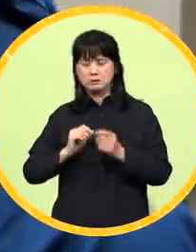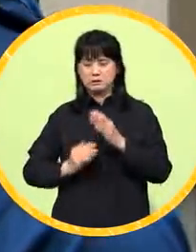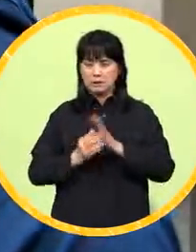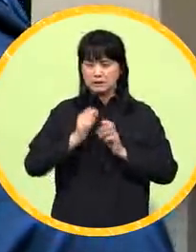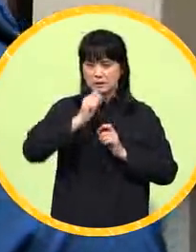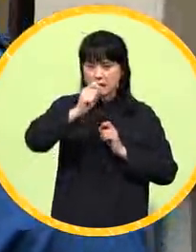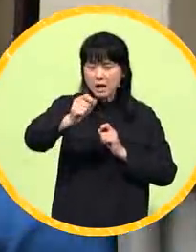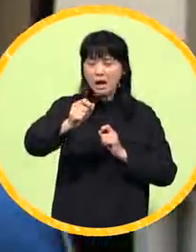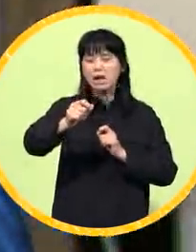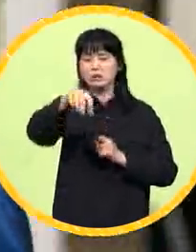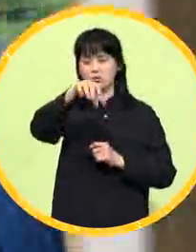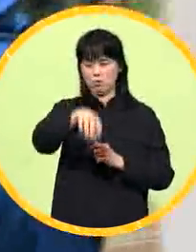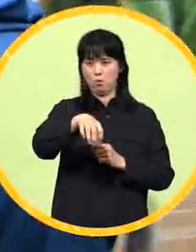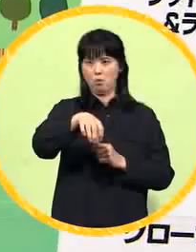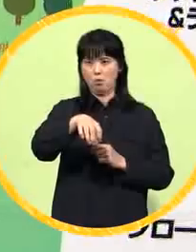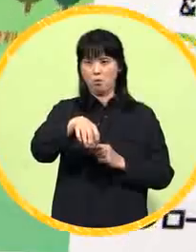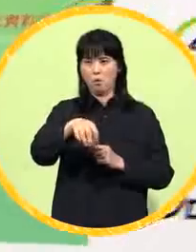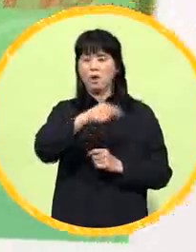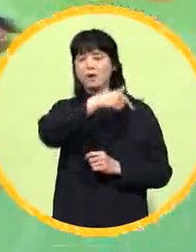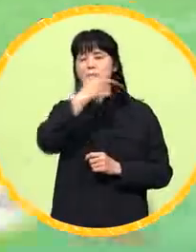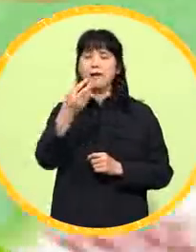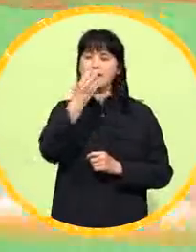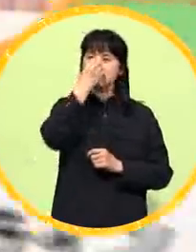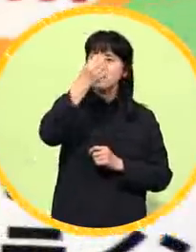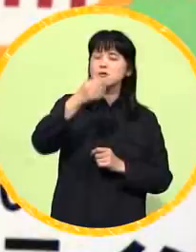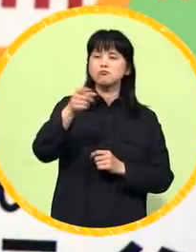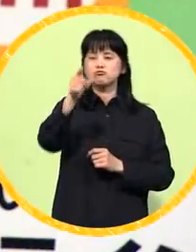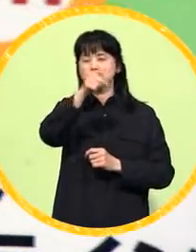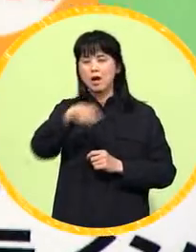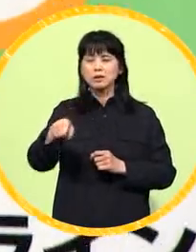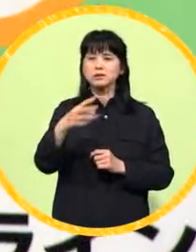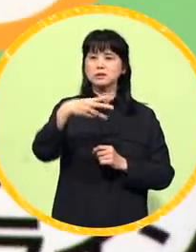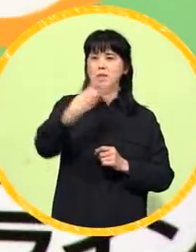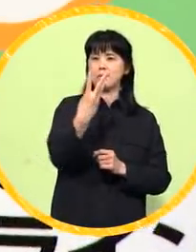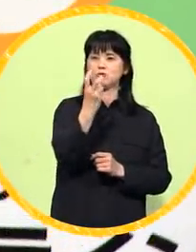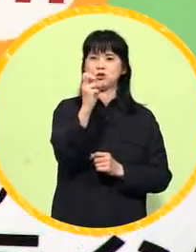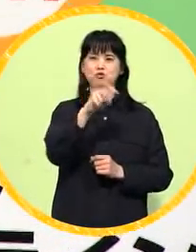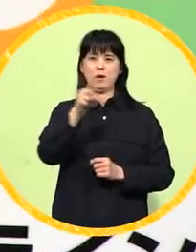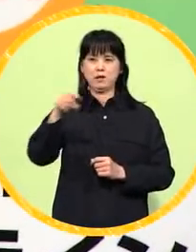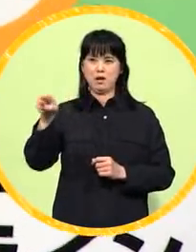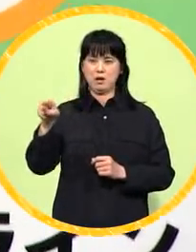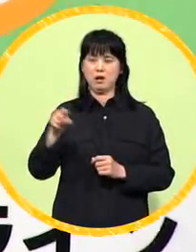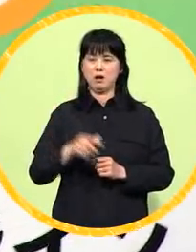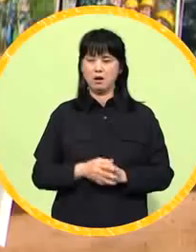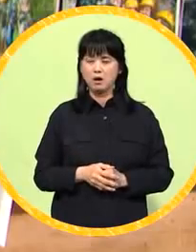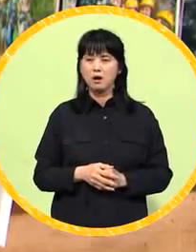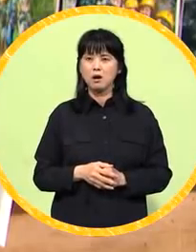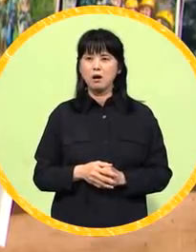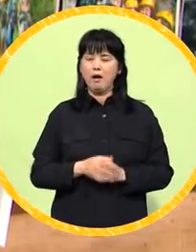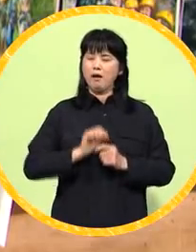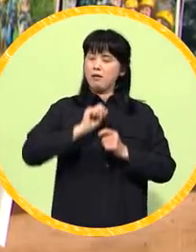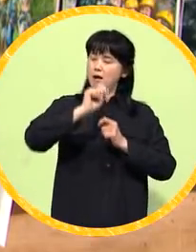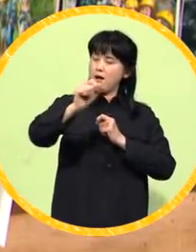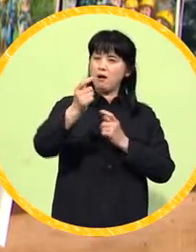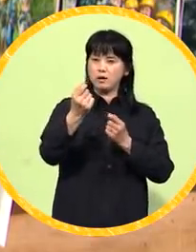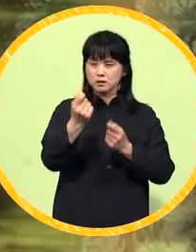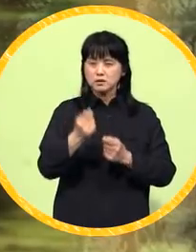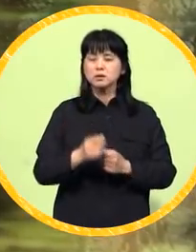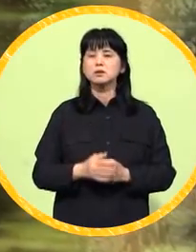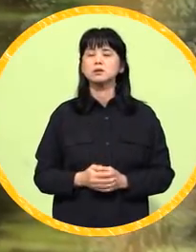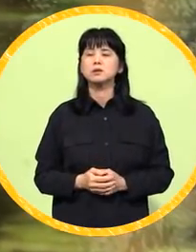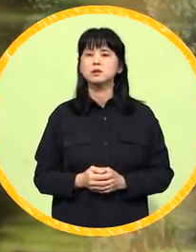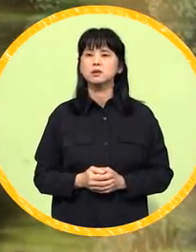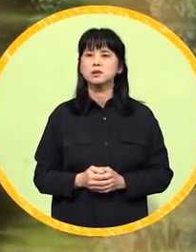一番見どころですねはいこれ大天狗ラインの320m今来長いで名前です